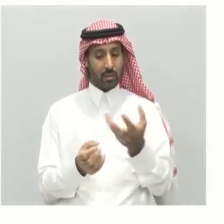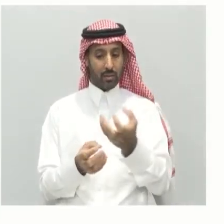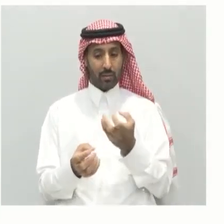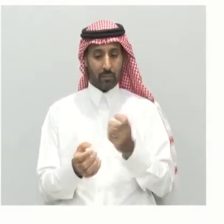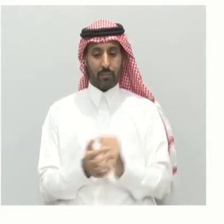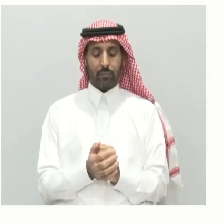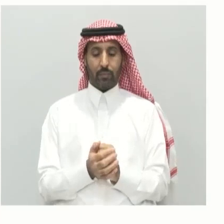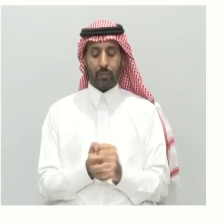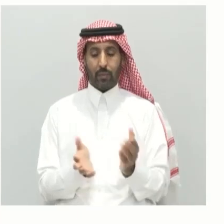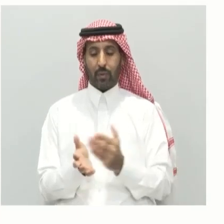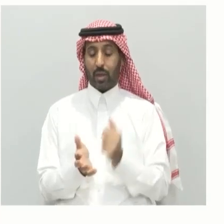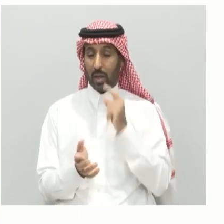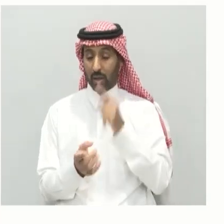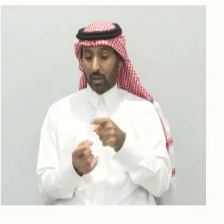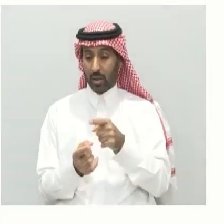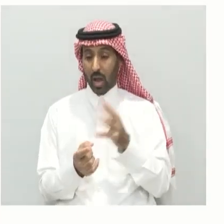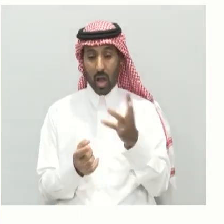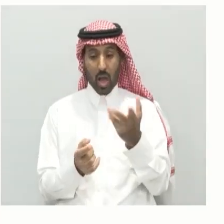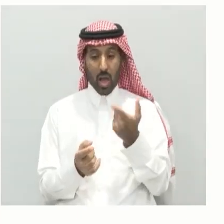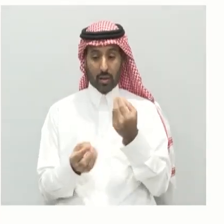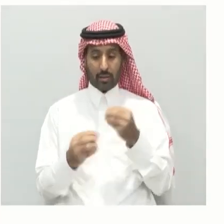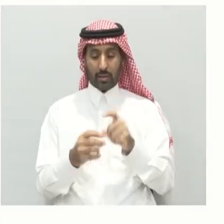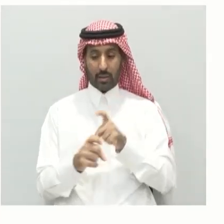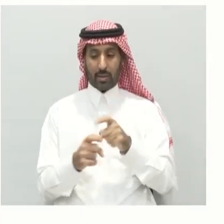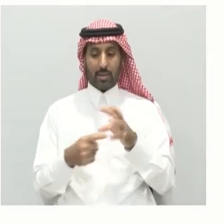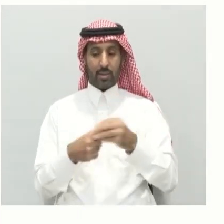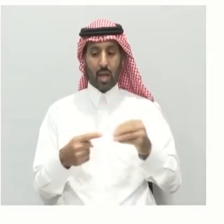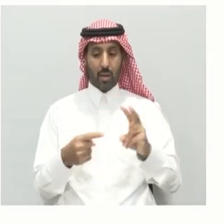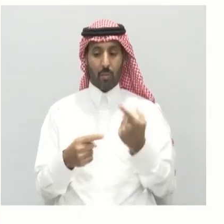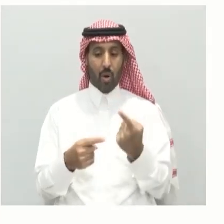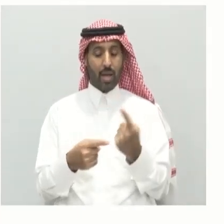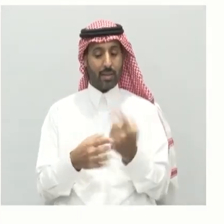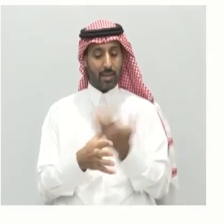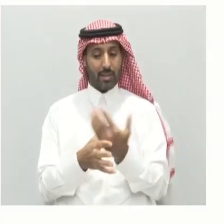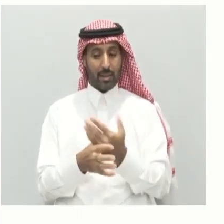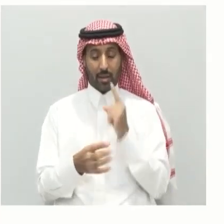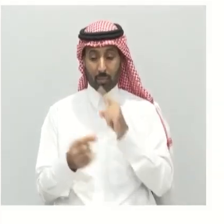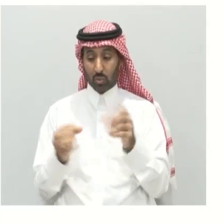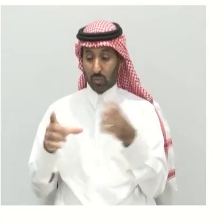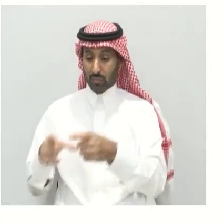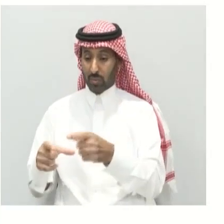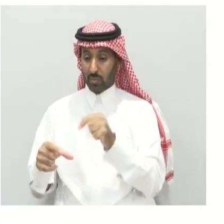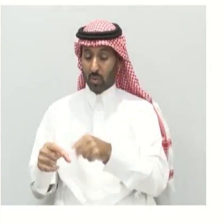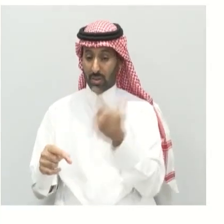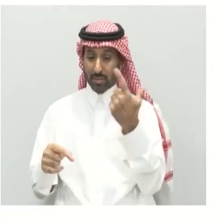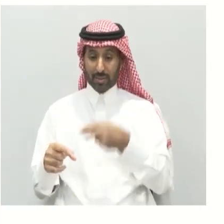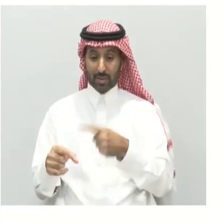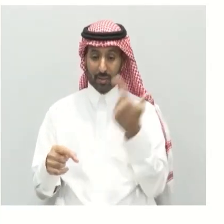ايوه متحد فبالتالي سوف يكون عدد تاكسده سالب واحد ليش لانه موجود في المجموعه